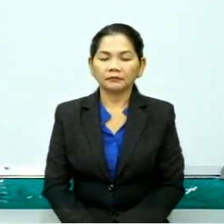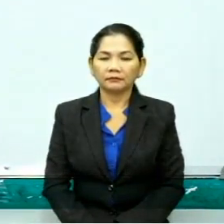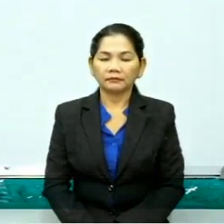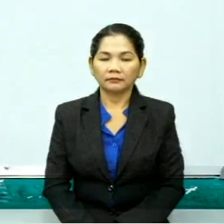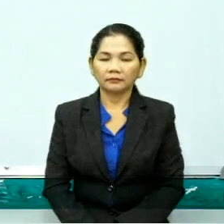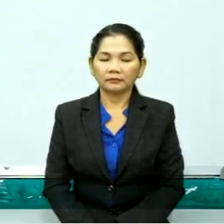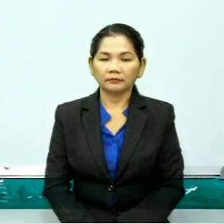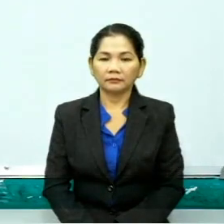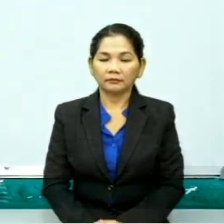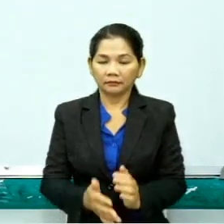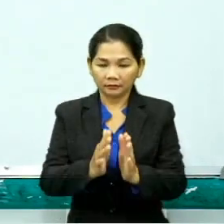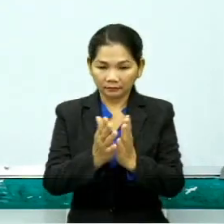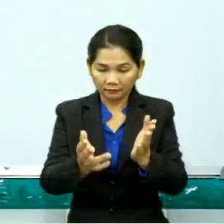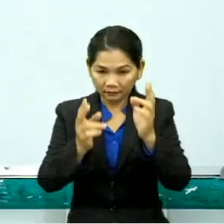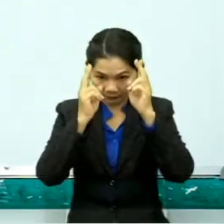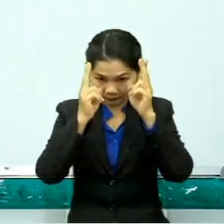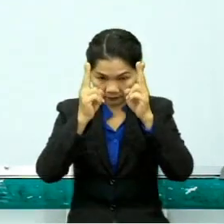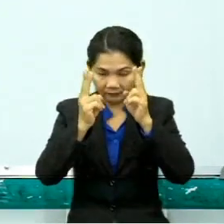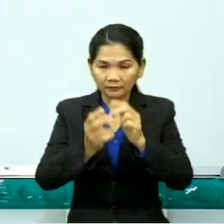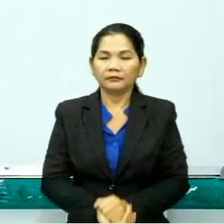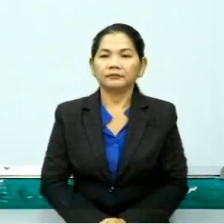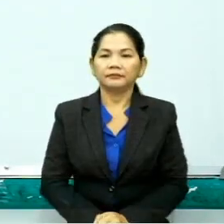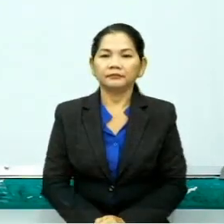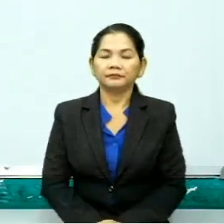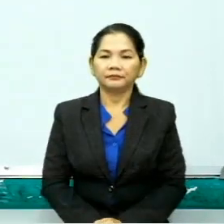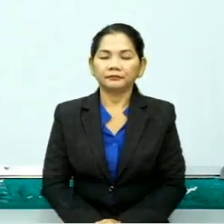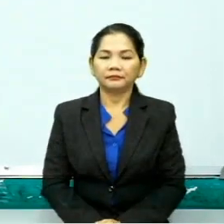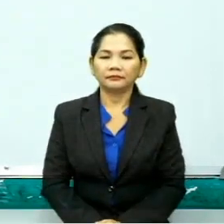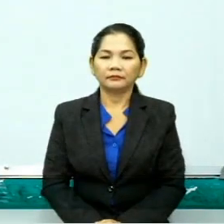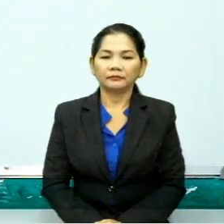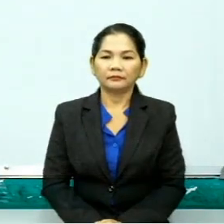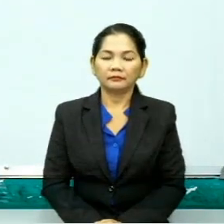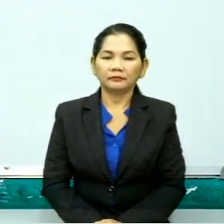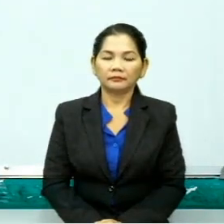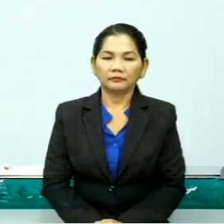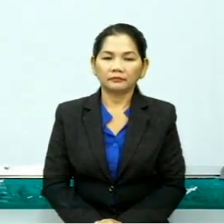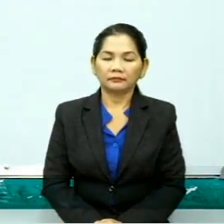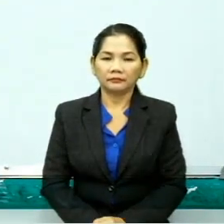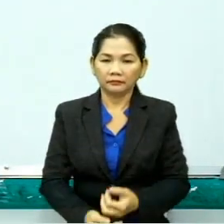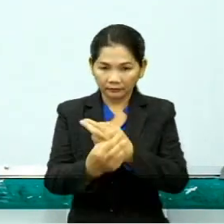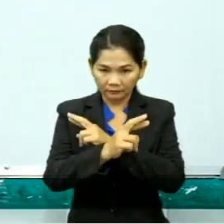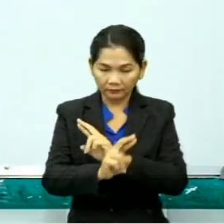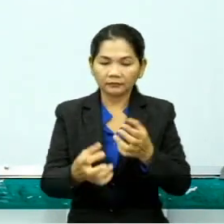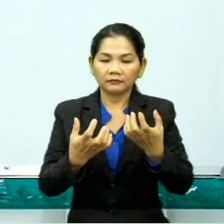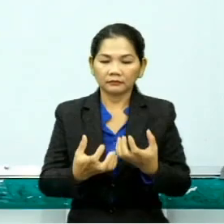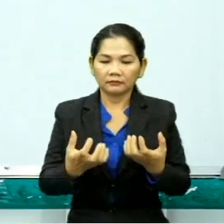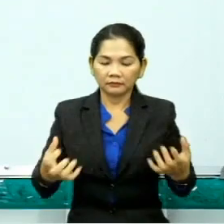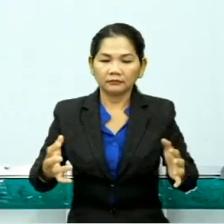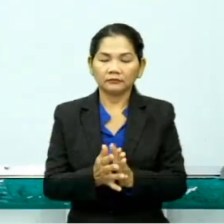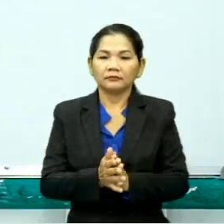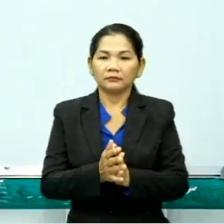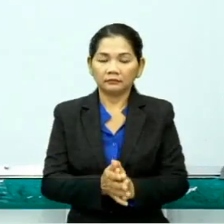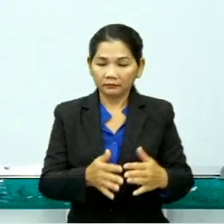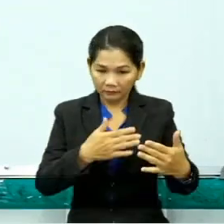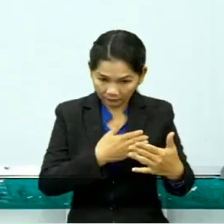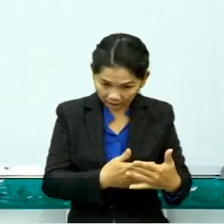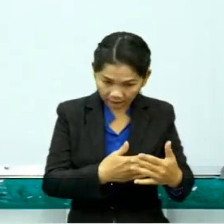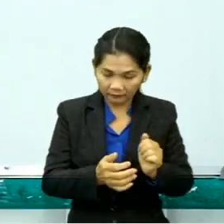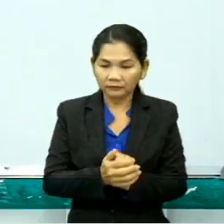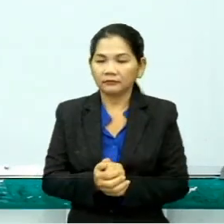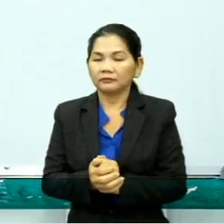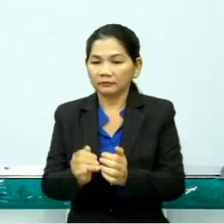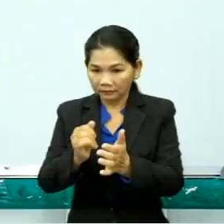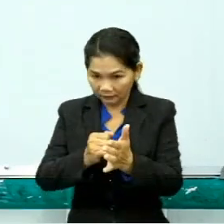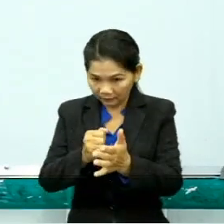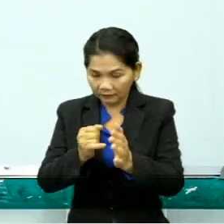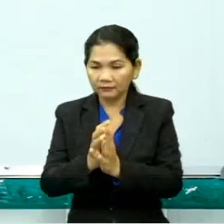Chàng đi nạc con, chàng sụp hơi sạc xa cô thấm ạ tị bầy nạc con. Chàng chẳng con trìm xong phải đẹp thằng ngày ní đã nơi chật luôn. Đàm bấy